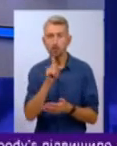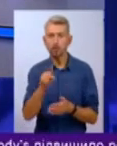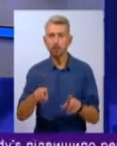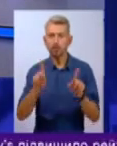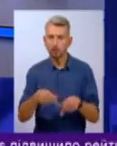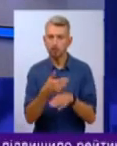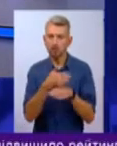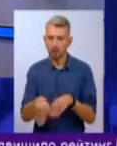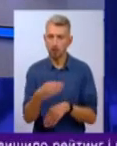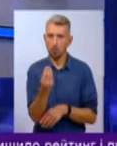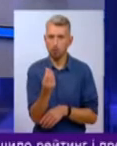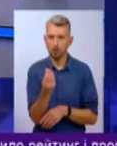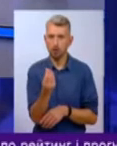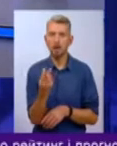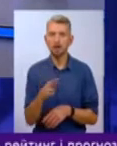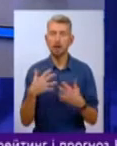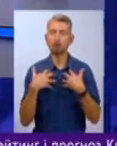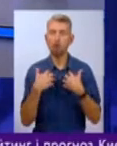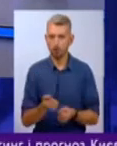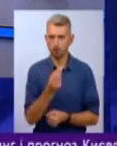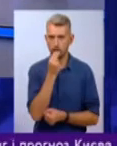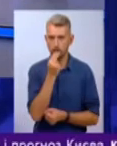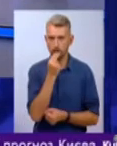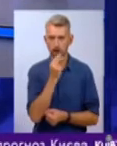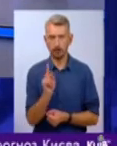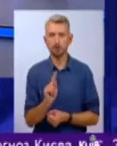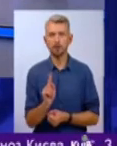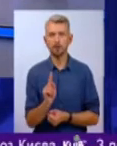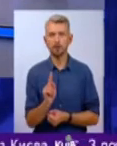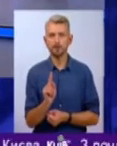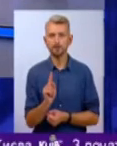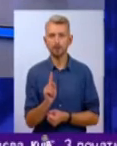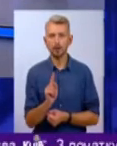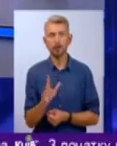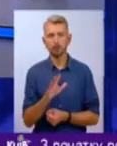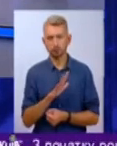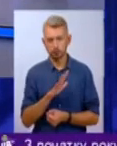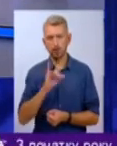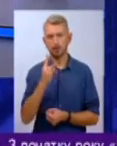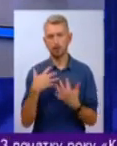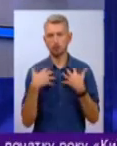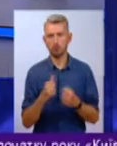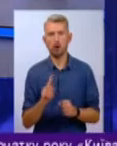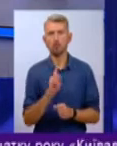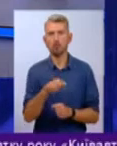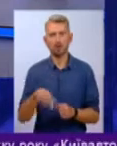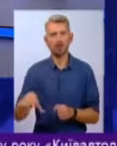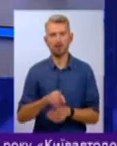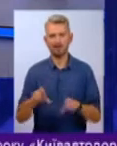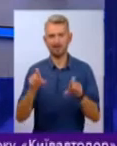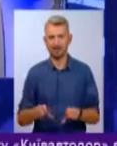виділяли якісь кошти для здорового харчування, щоб зрозуміло, що була дитина здорова. А що ж вони всі сидять?